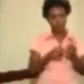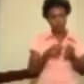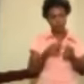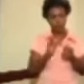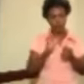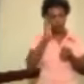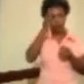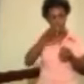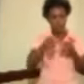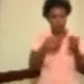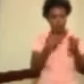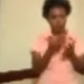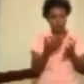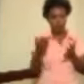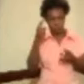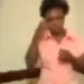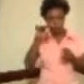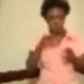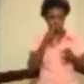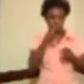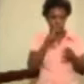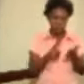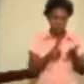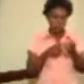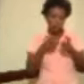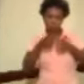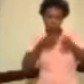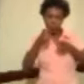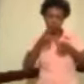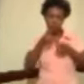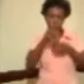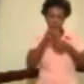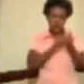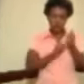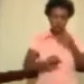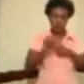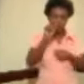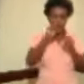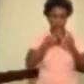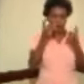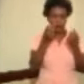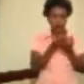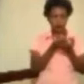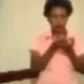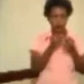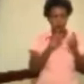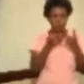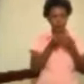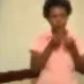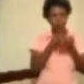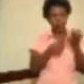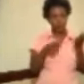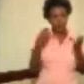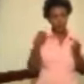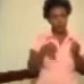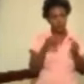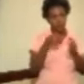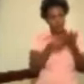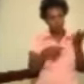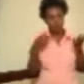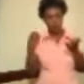Donc, la première chose à faire, nous croyons que son inventaire des ressources de chaque région et des possibilités de développement de chaque